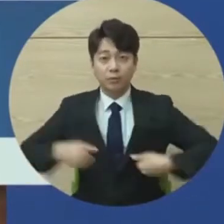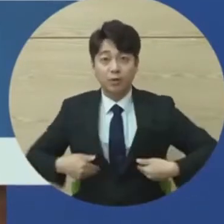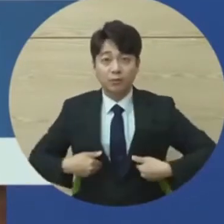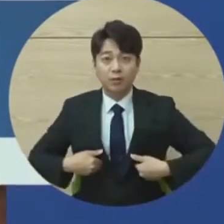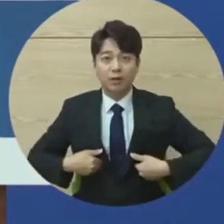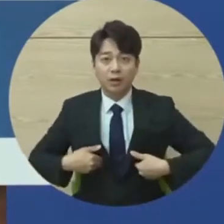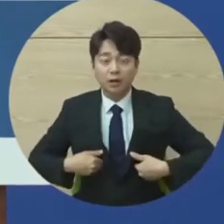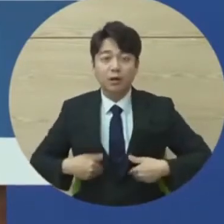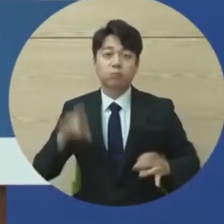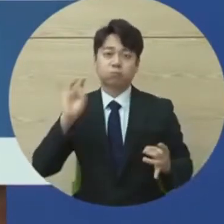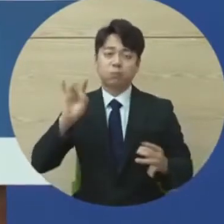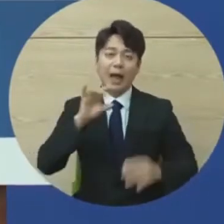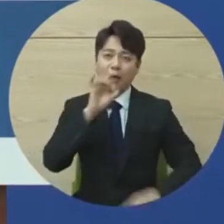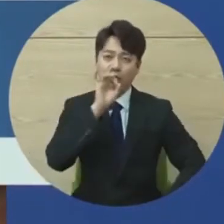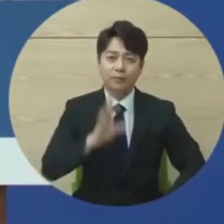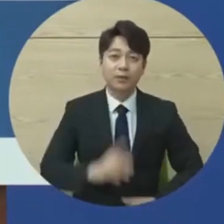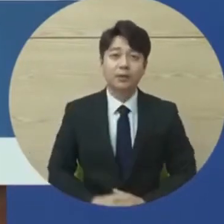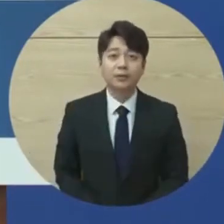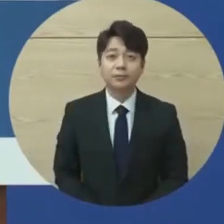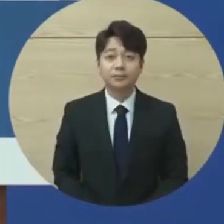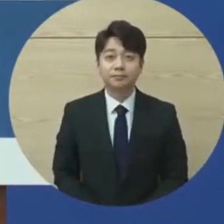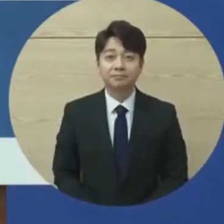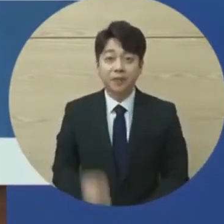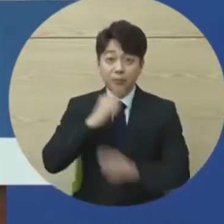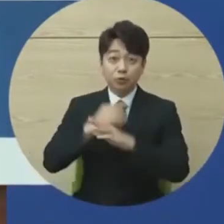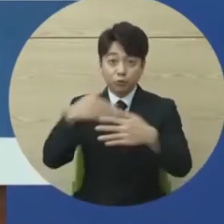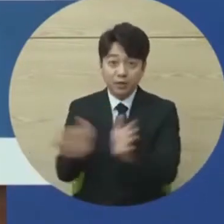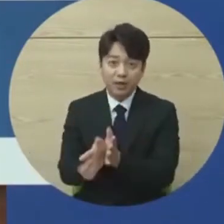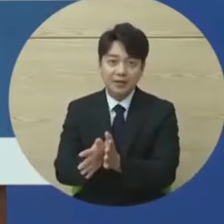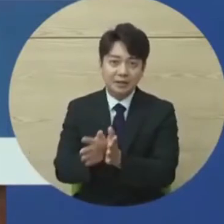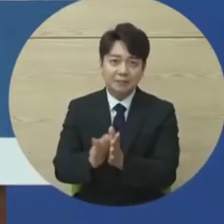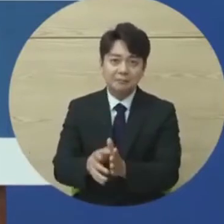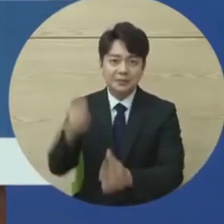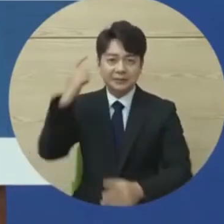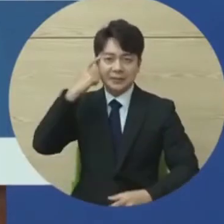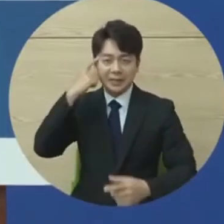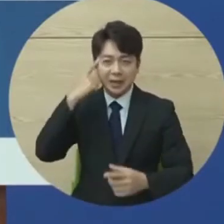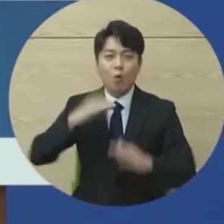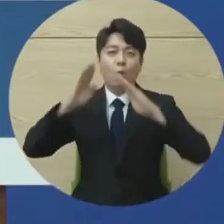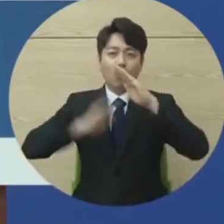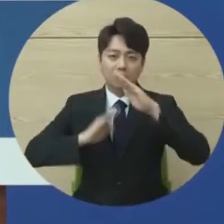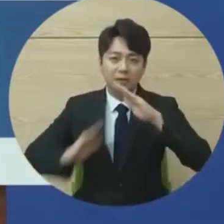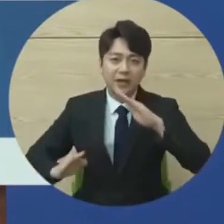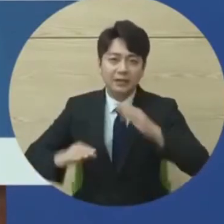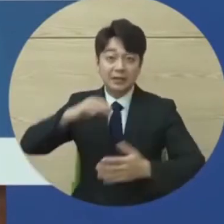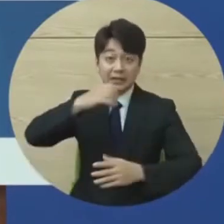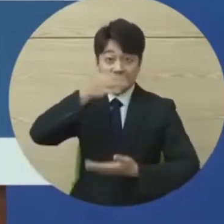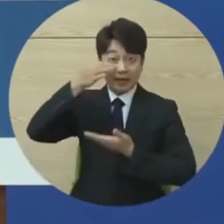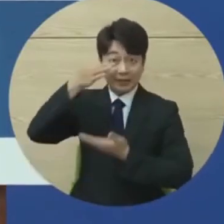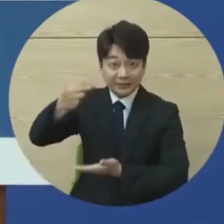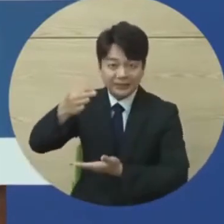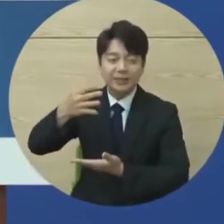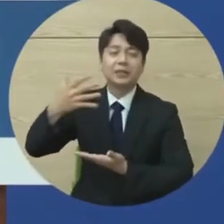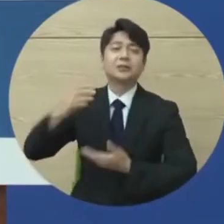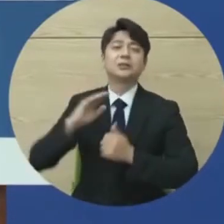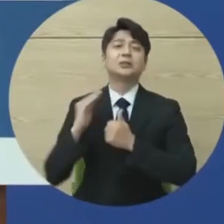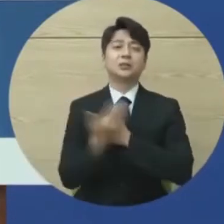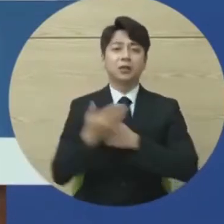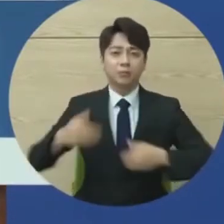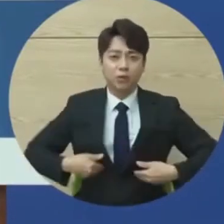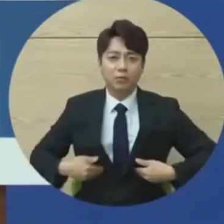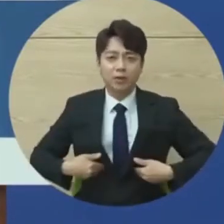됩니다. 민주당이 지켜온 공정과 정의의 가치를 지켜야 합니다. 모범 답안으로는 할 수 없습니다.